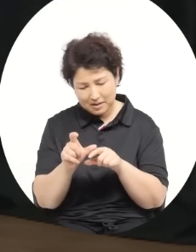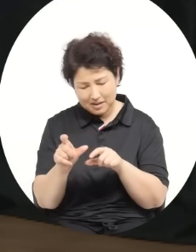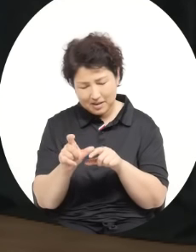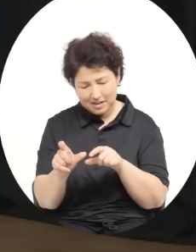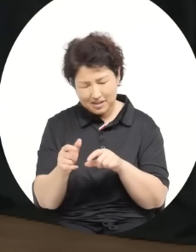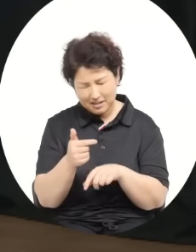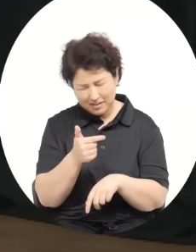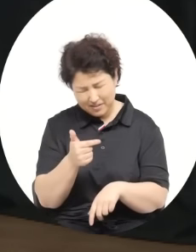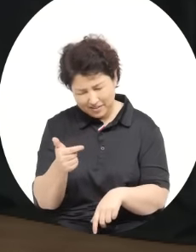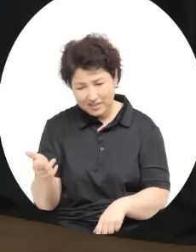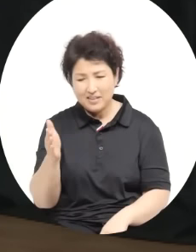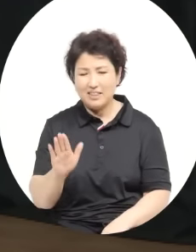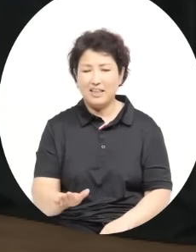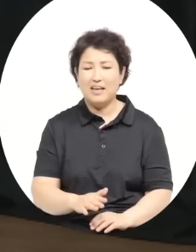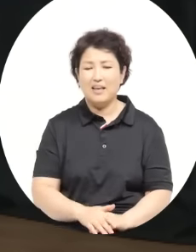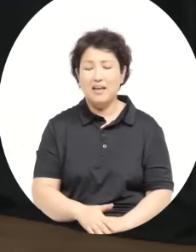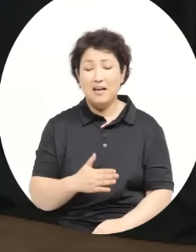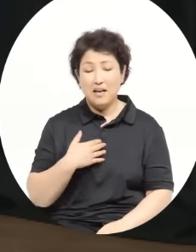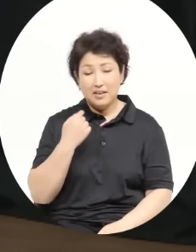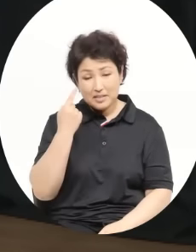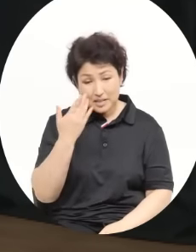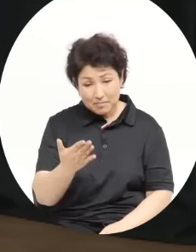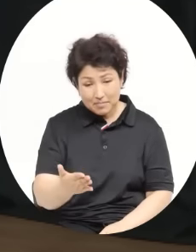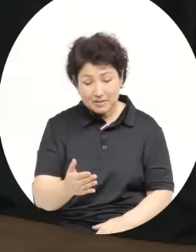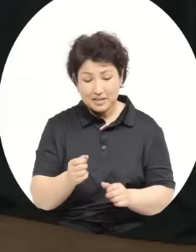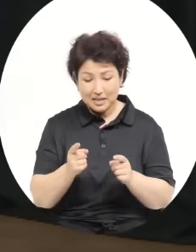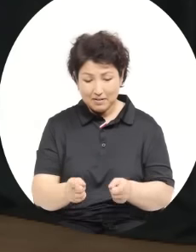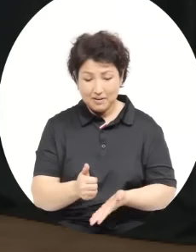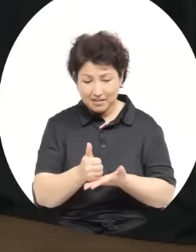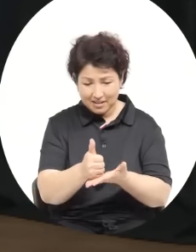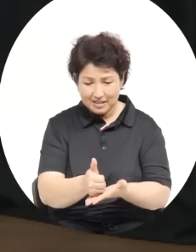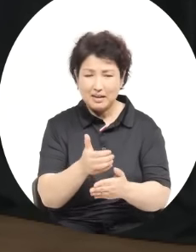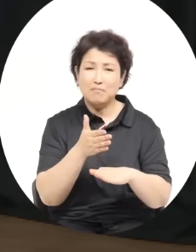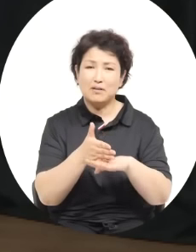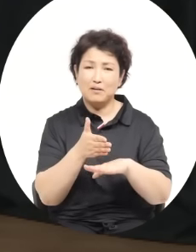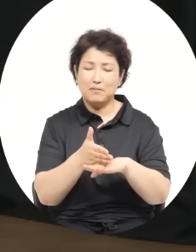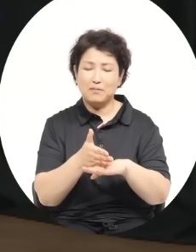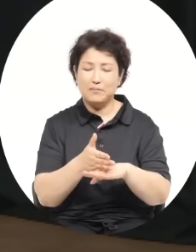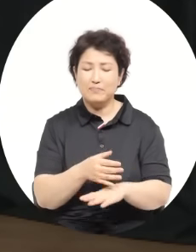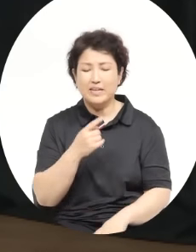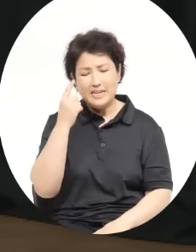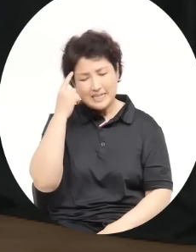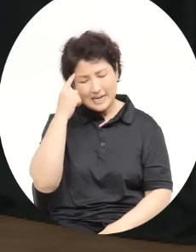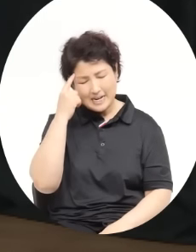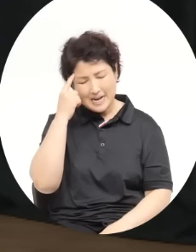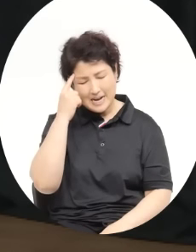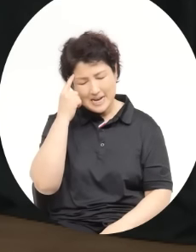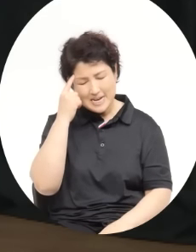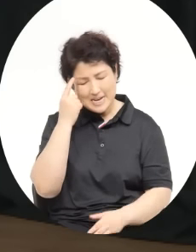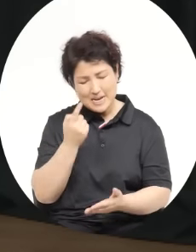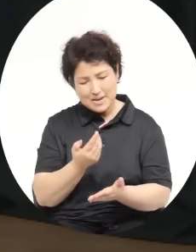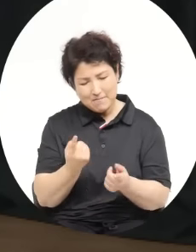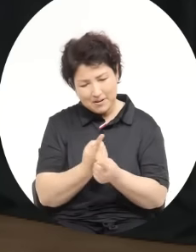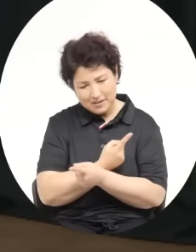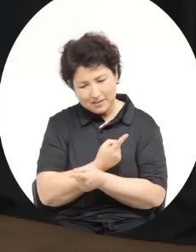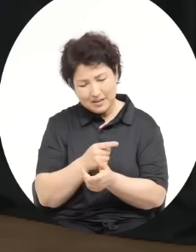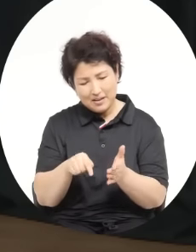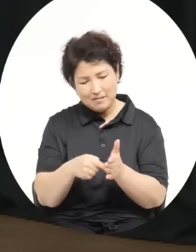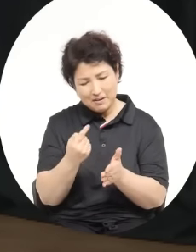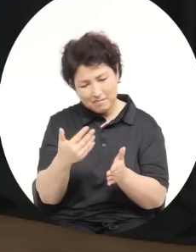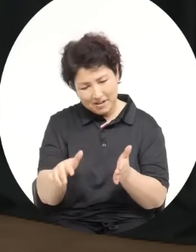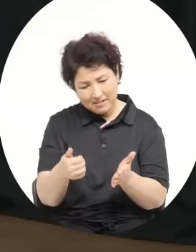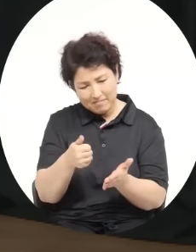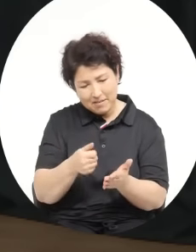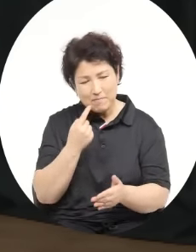고민이었는데 스님께서 질문할 수 있게 해주셔서 너무 감사하고요. 저도 다시 한번 생각하고 108배 해보도록